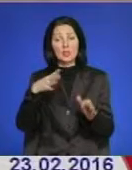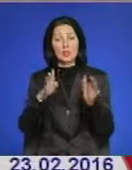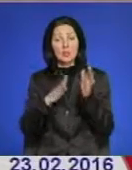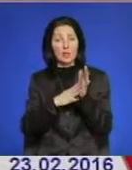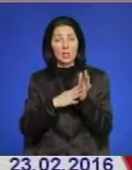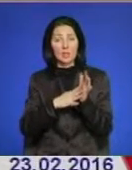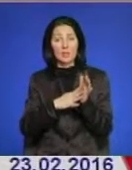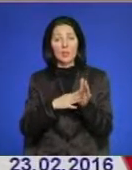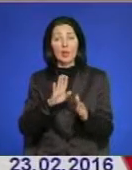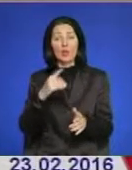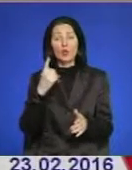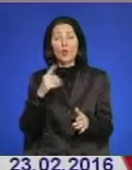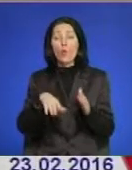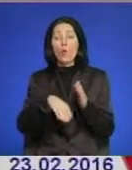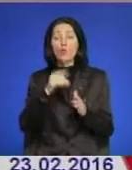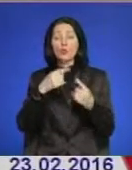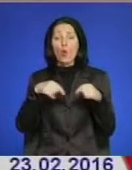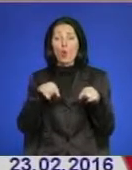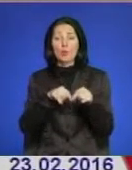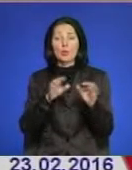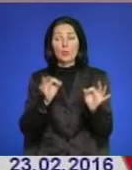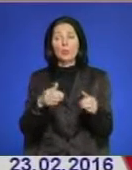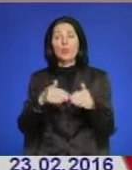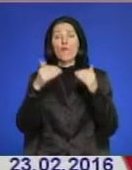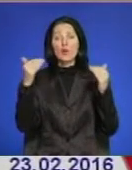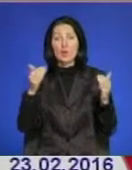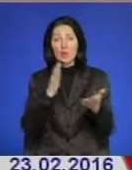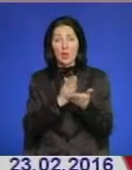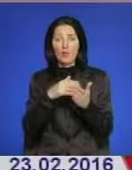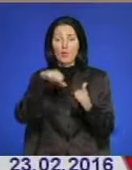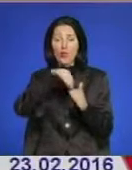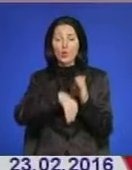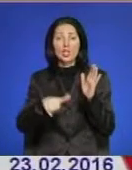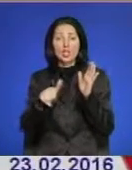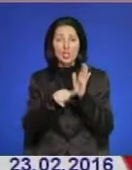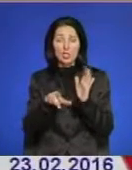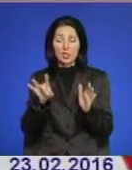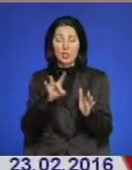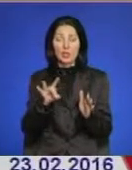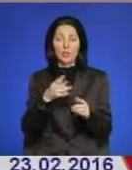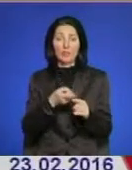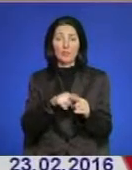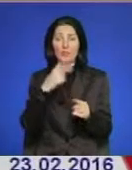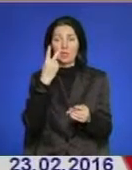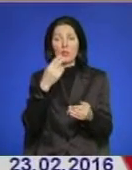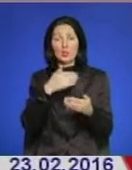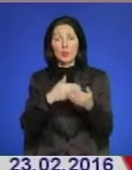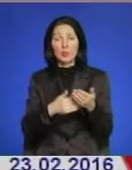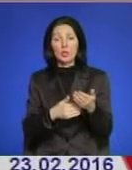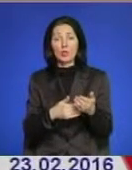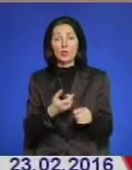59 в одному виборчому окрузі, правда, він великий, там є 6 районів. Це, от дивіться ту табличку, подивіться, це